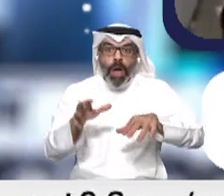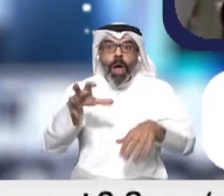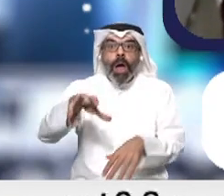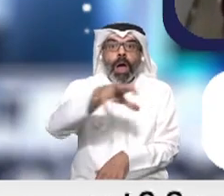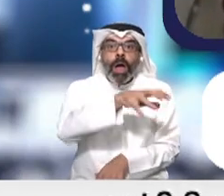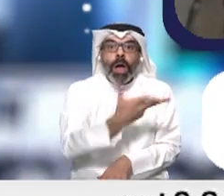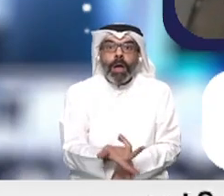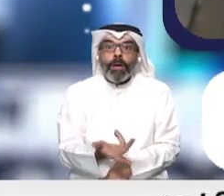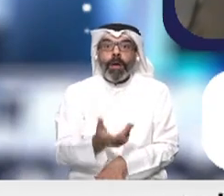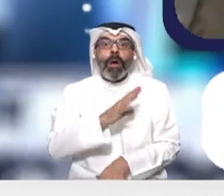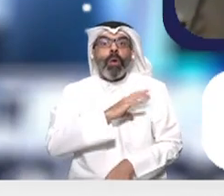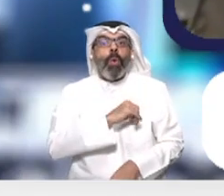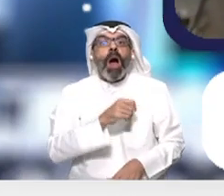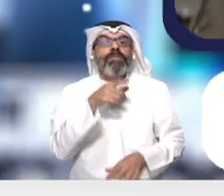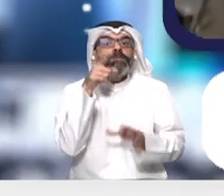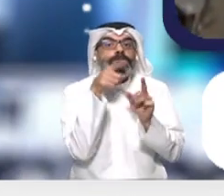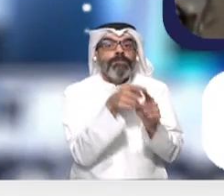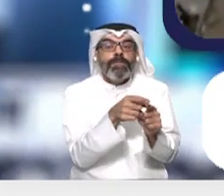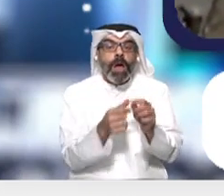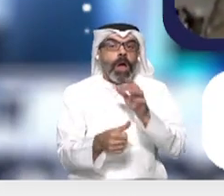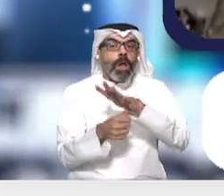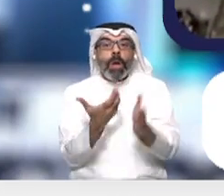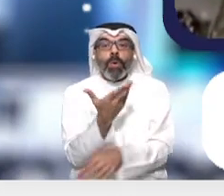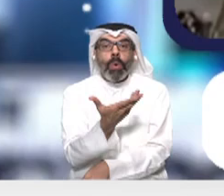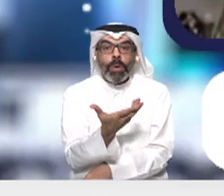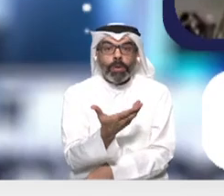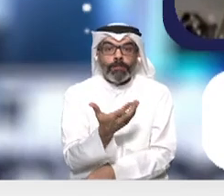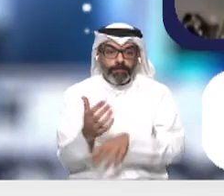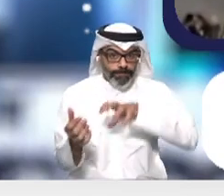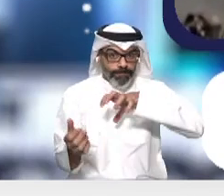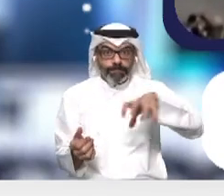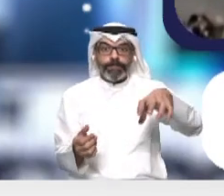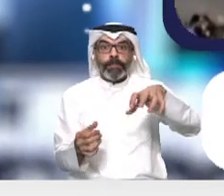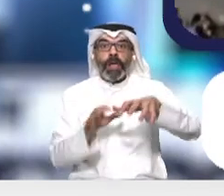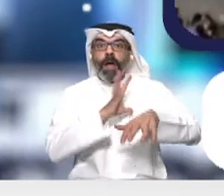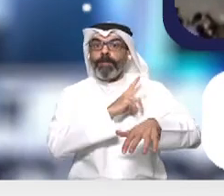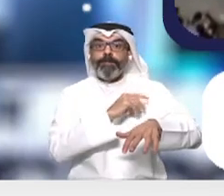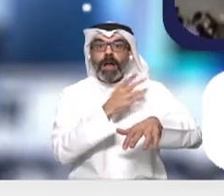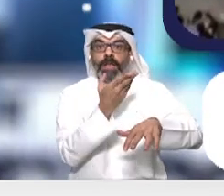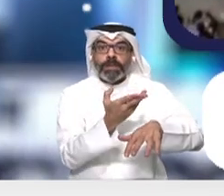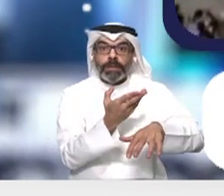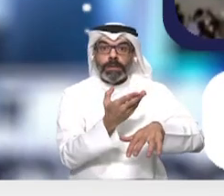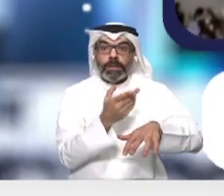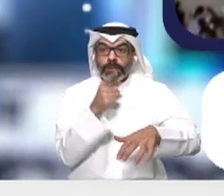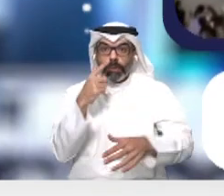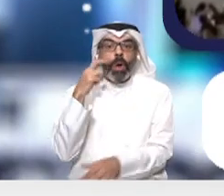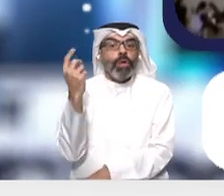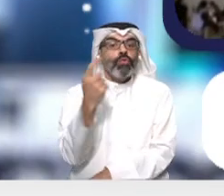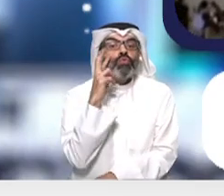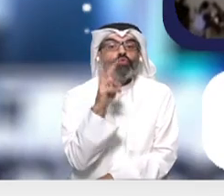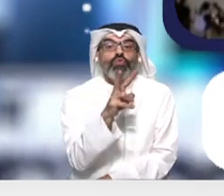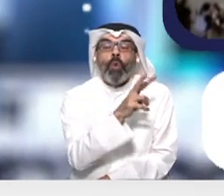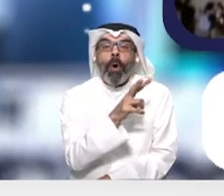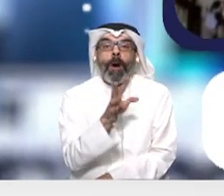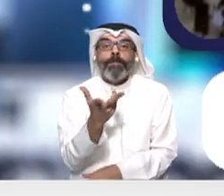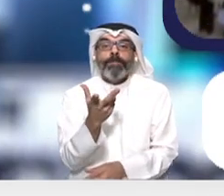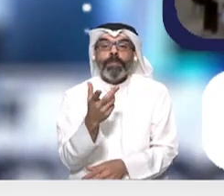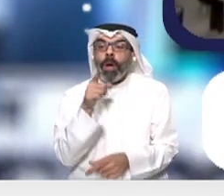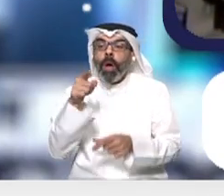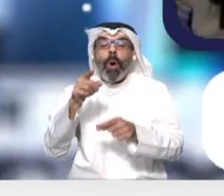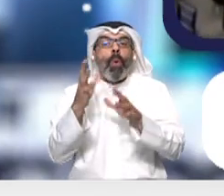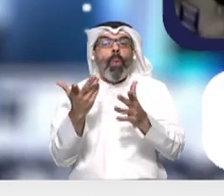الوطنية الفلسطينية هي المخولة من الجانب الفلسطيني في الإشراف على معبر